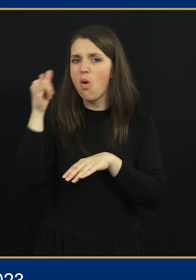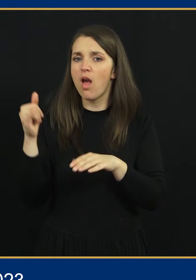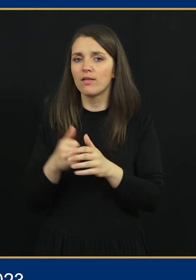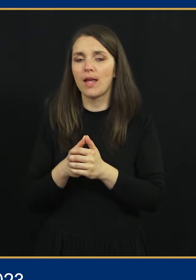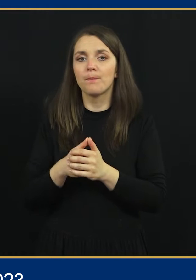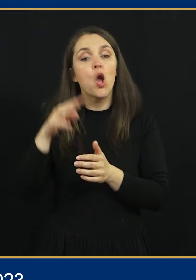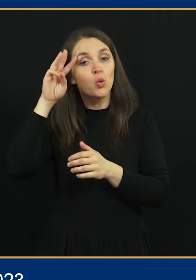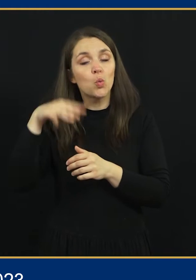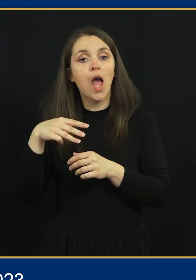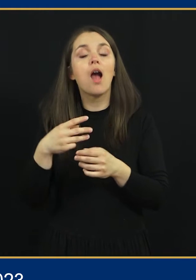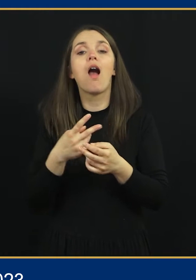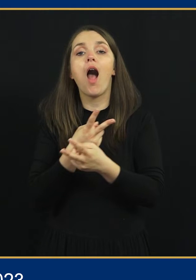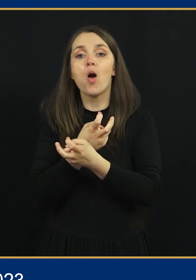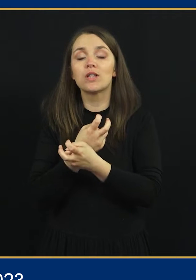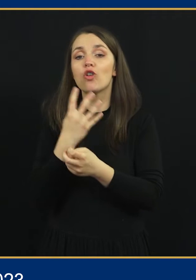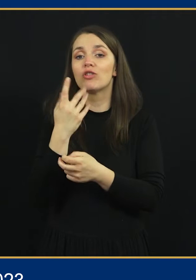Dunaj, Avstrija,